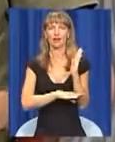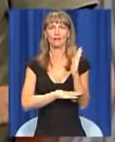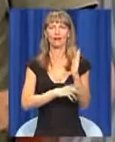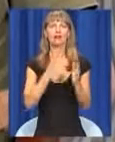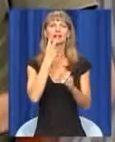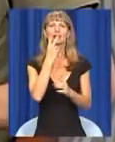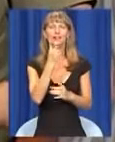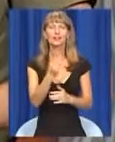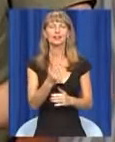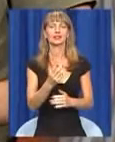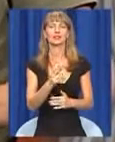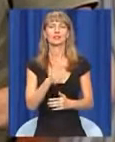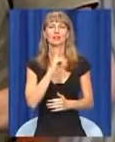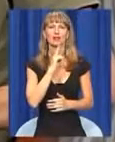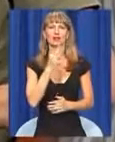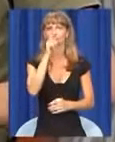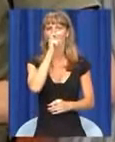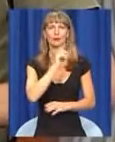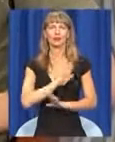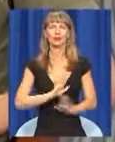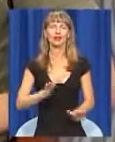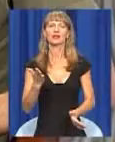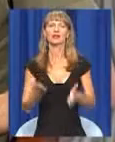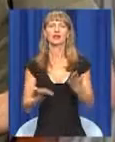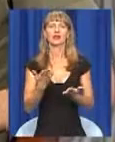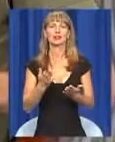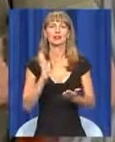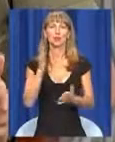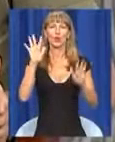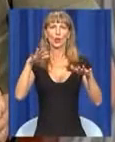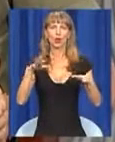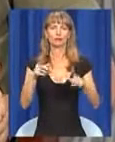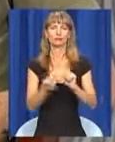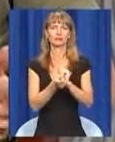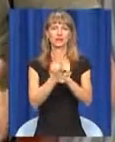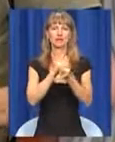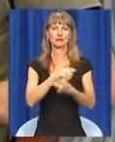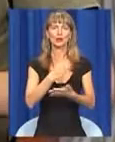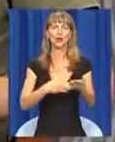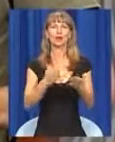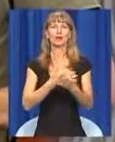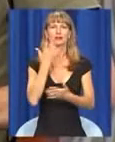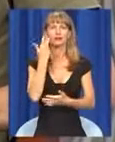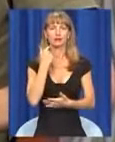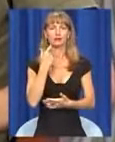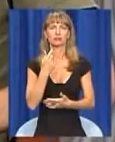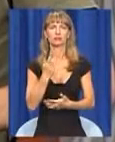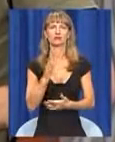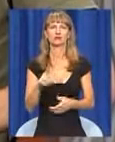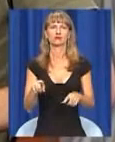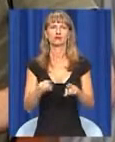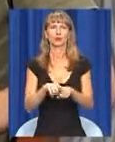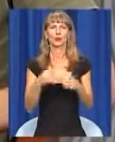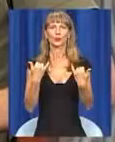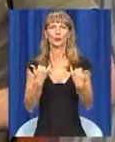ви дивитесь і не розумієте. А якщо ще піде навіть дощ, то він змінює зовсім колір, тобто навпаки там все відбувається,